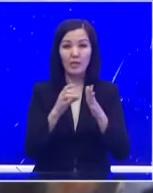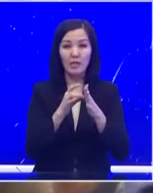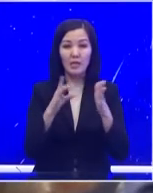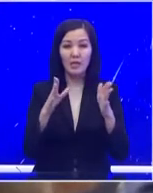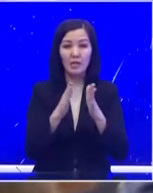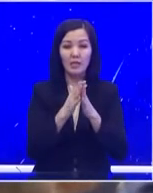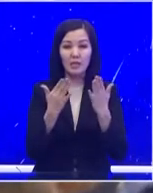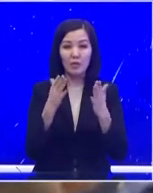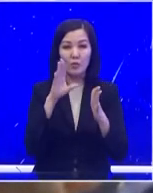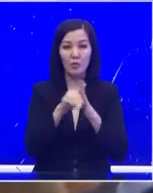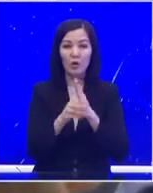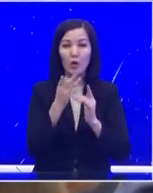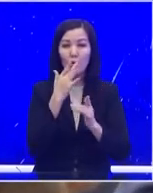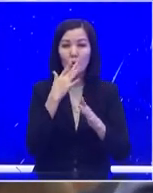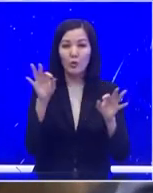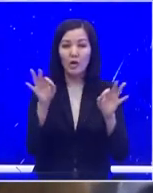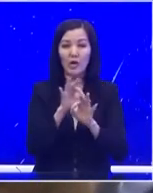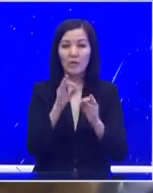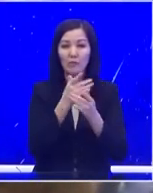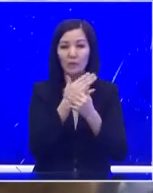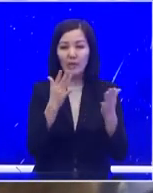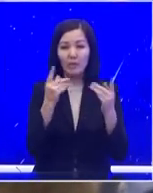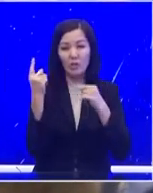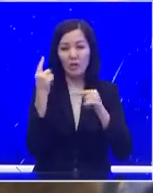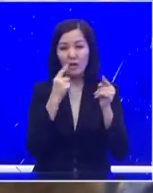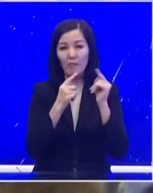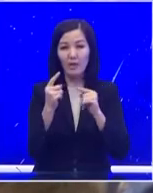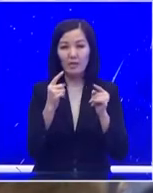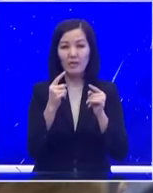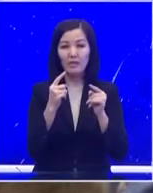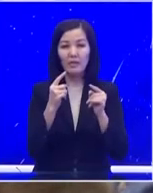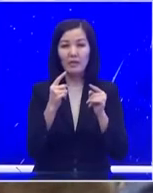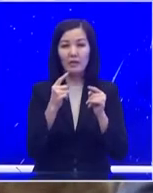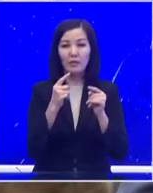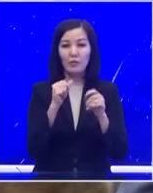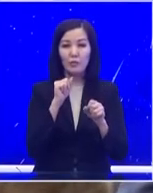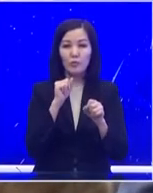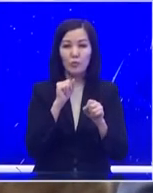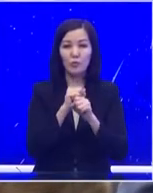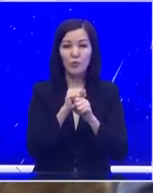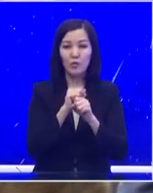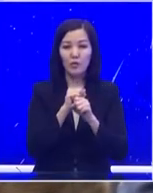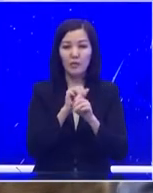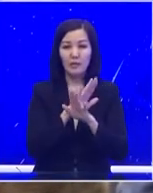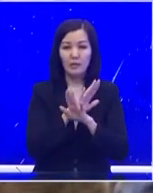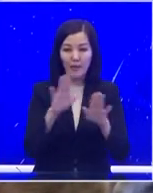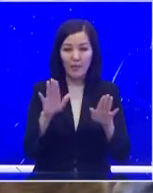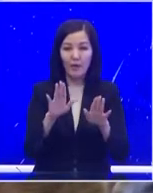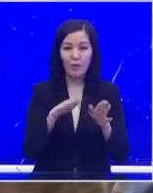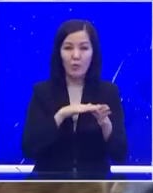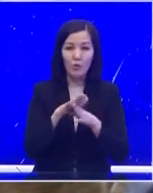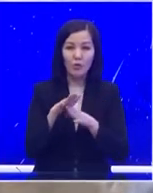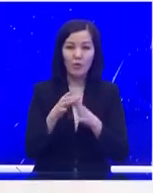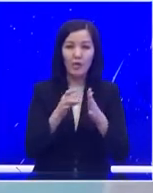кітабында ұлттық аспаптар мен ұлттық шығармаларды үзіліссіз, нотасыз орындаған